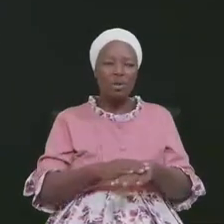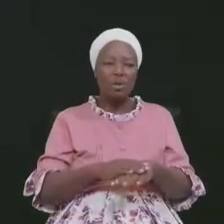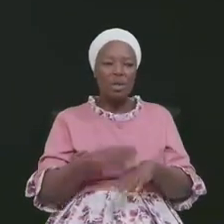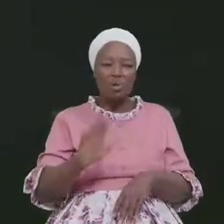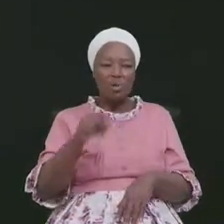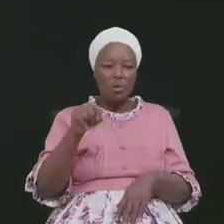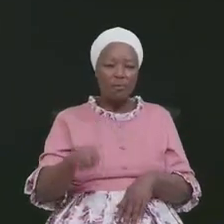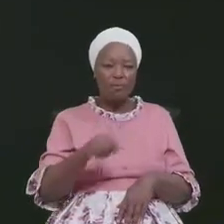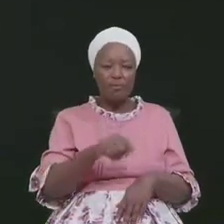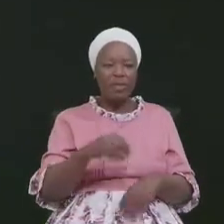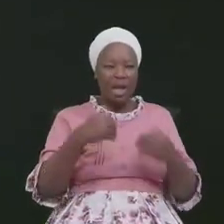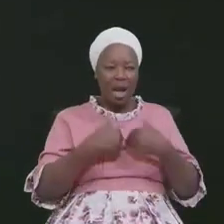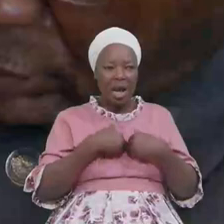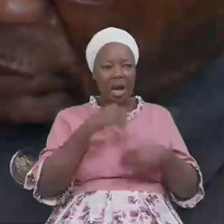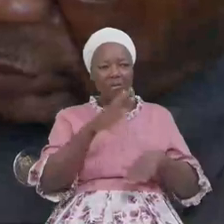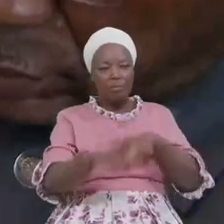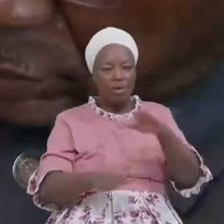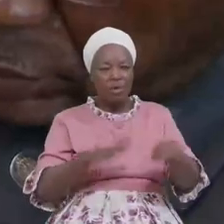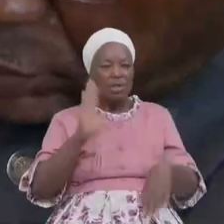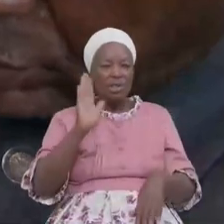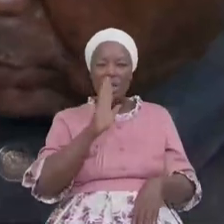héritage à perpétuité.